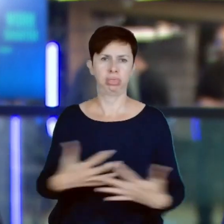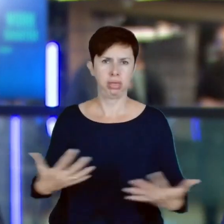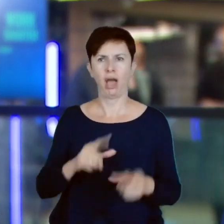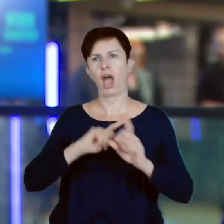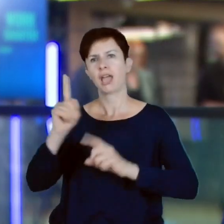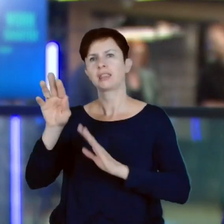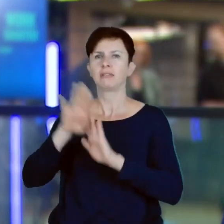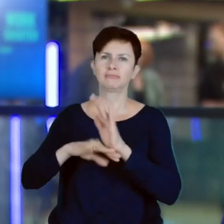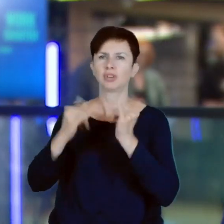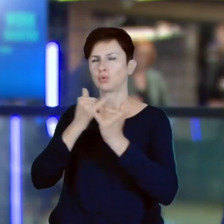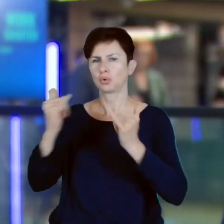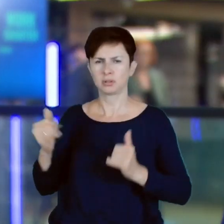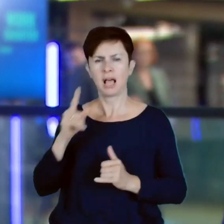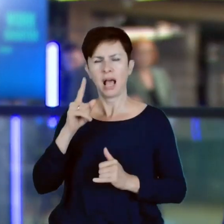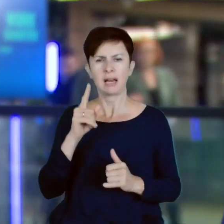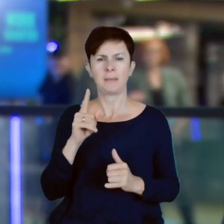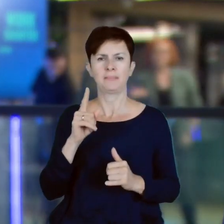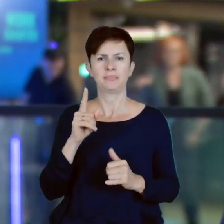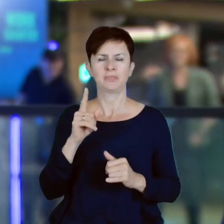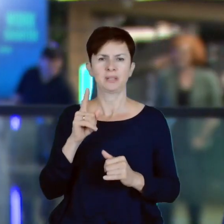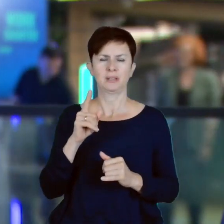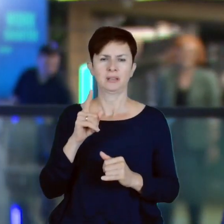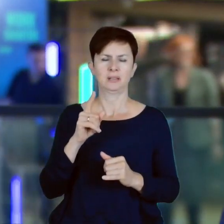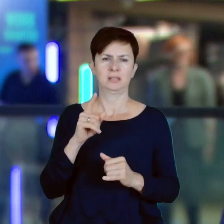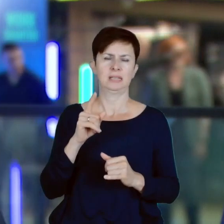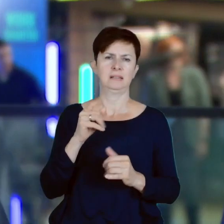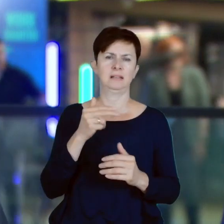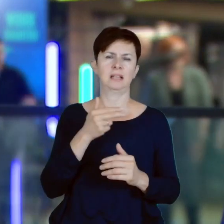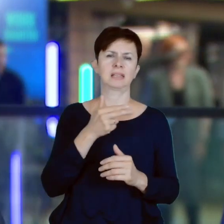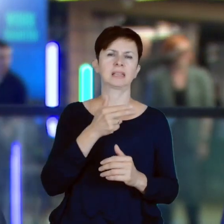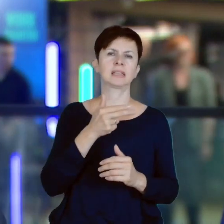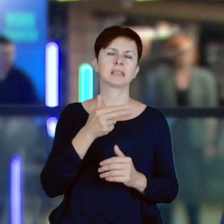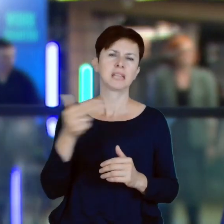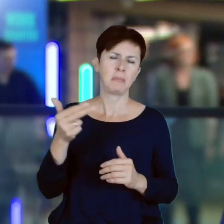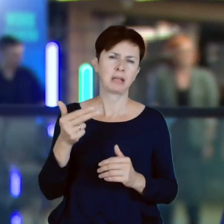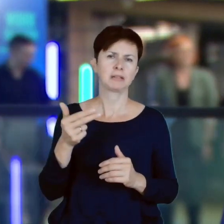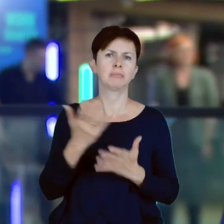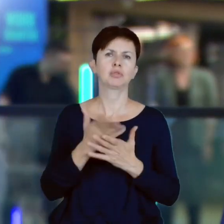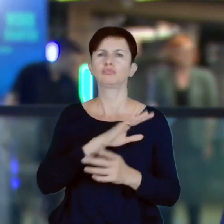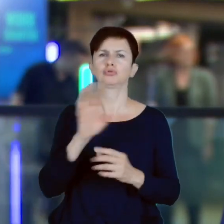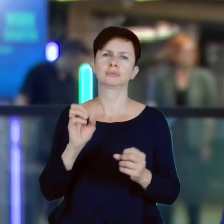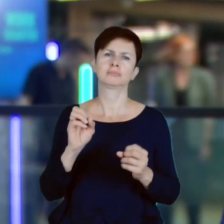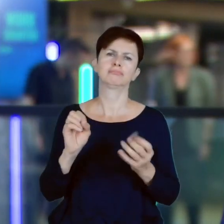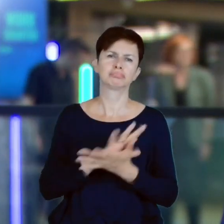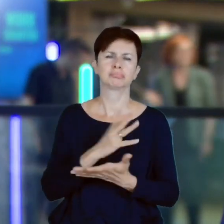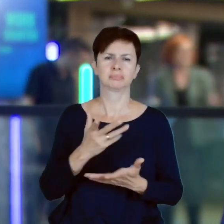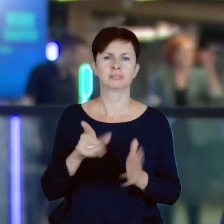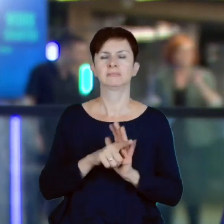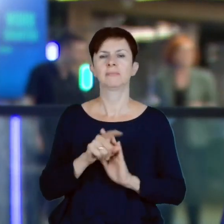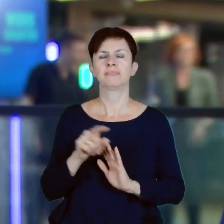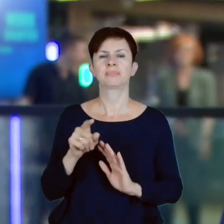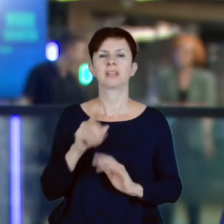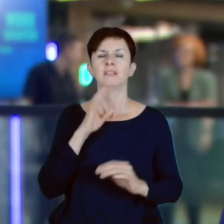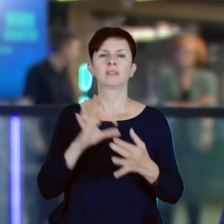się, taki oswojony temat, to moim zdaniem dochodzimy do tego z technologiami. Ja na przykład uważam, że te detoksy są fajne, jako